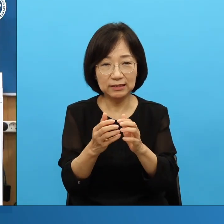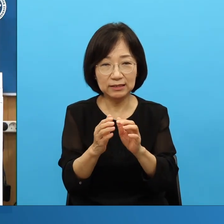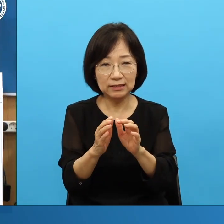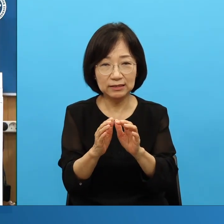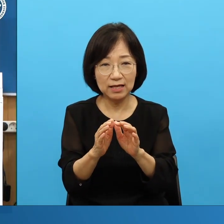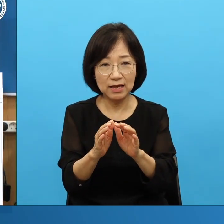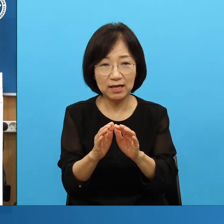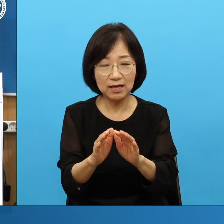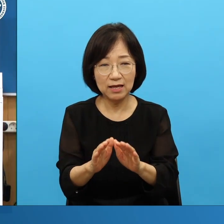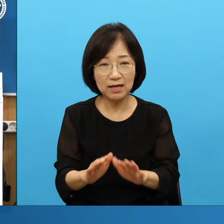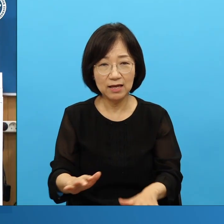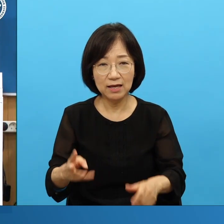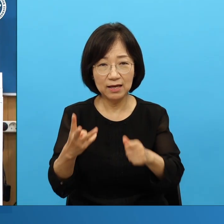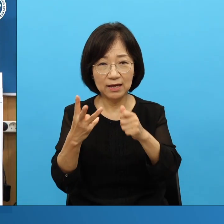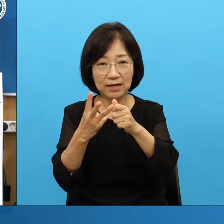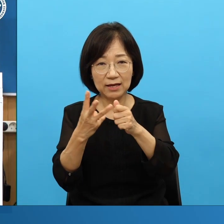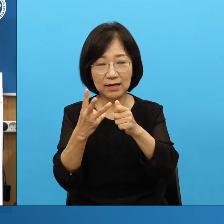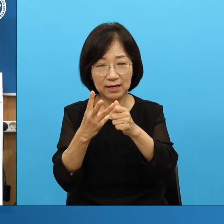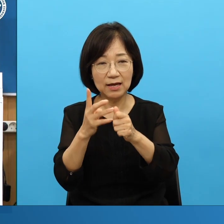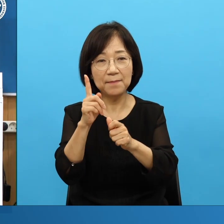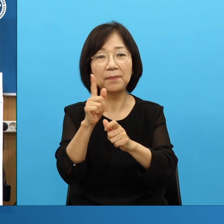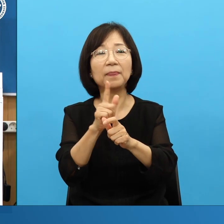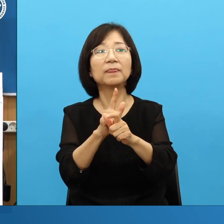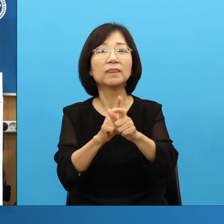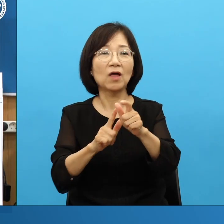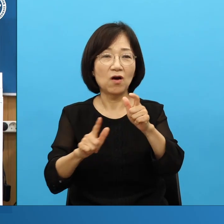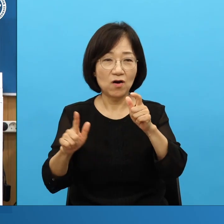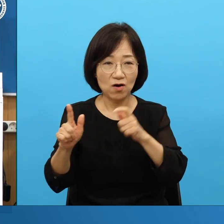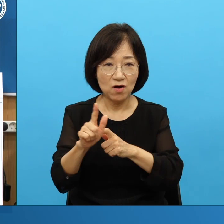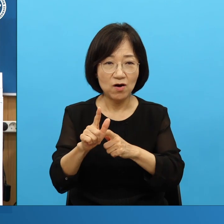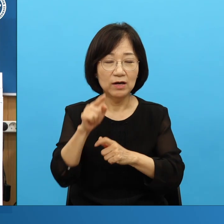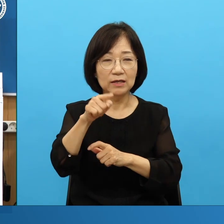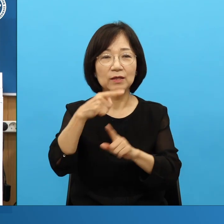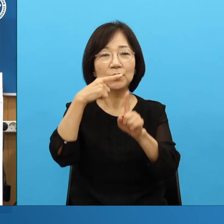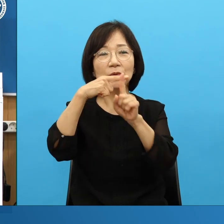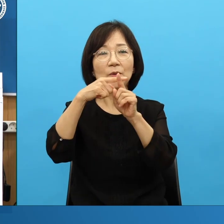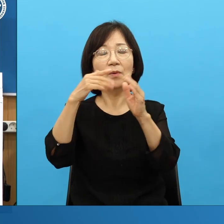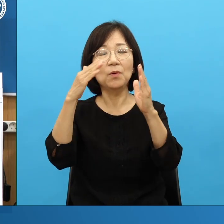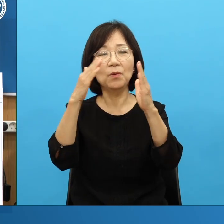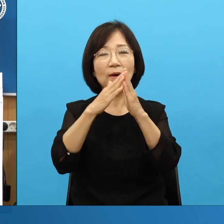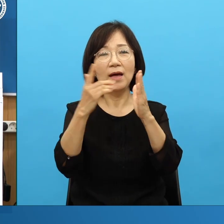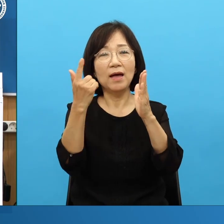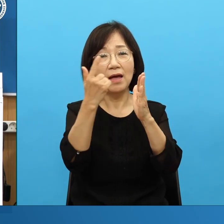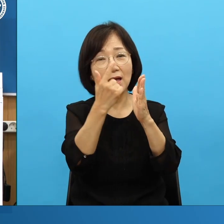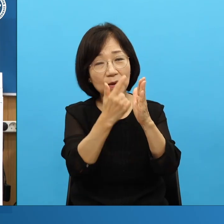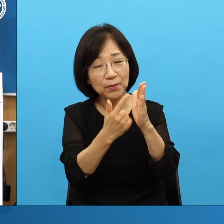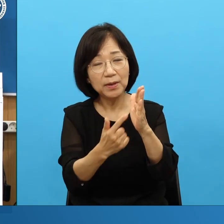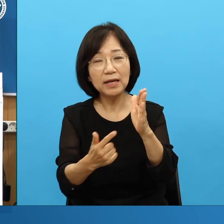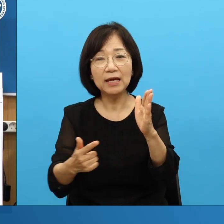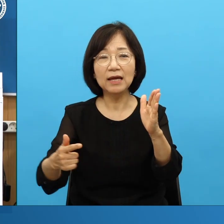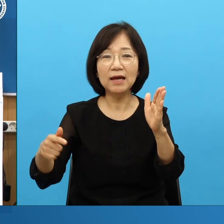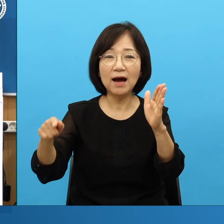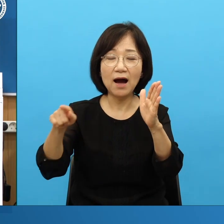시간에 3절 한 절만 찬양합니다. Let us sing one more time verse 3. 이 교회